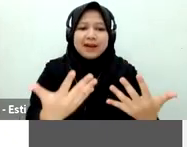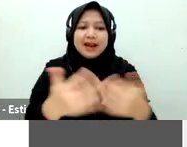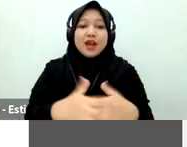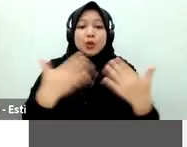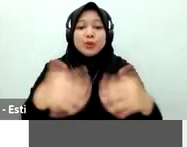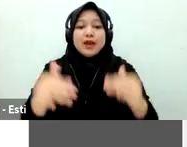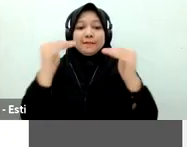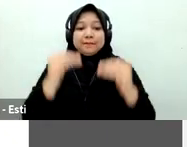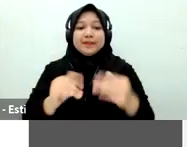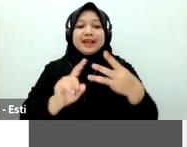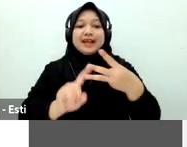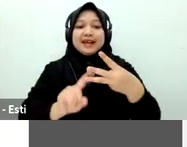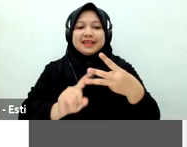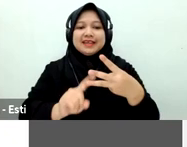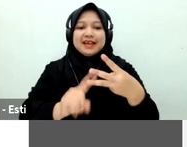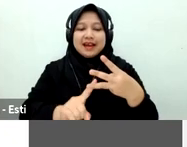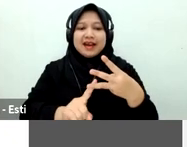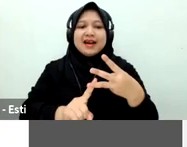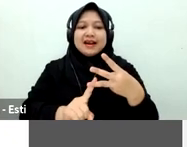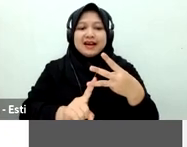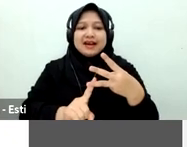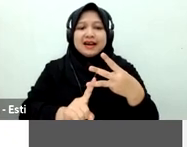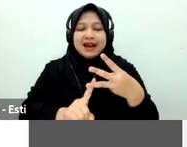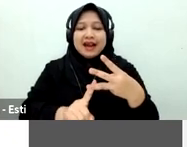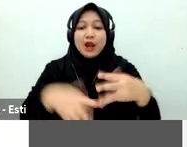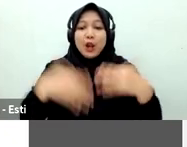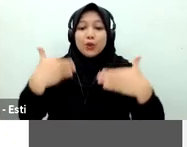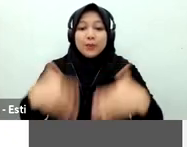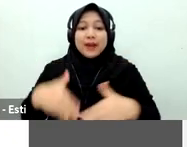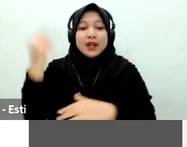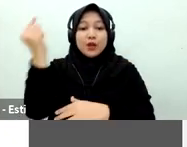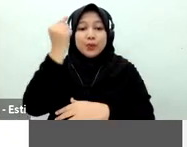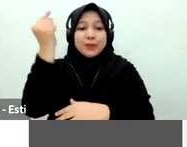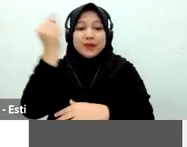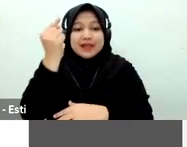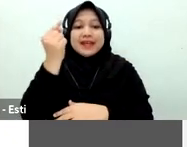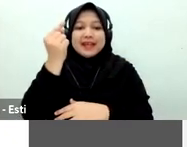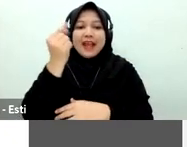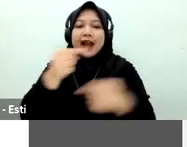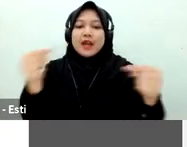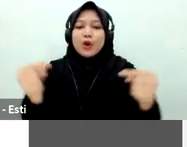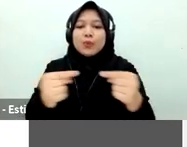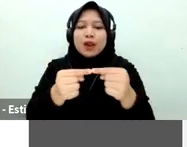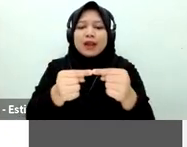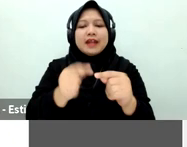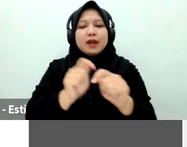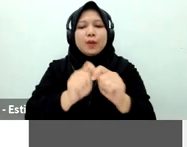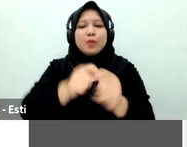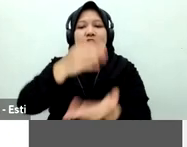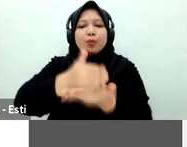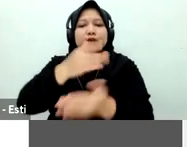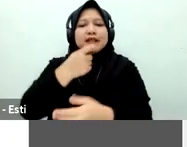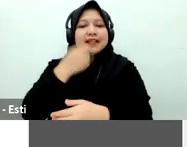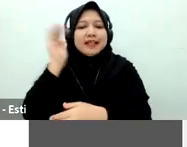penyimpangan penyikapan dari Padang publik yang terkait yang khususnya secara langsung misalnya mengambil keputusan terkait dengan isu